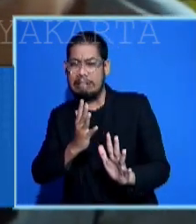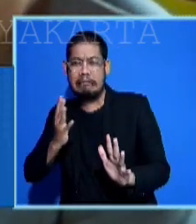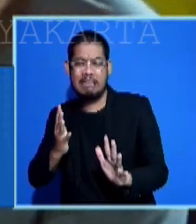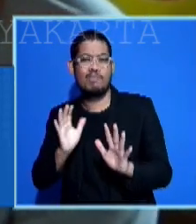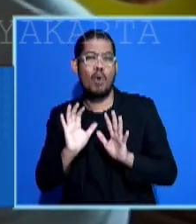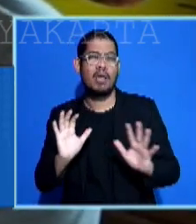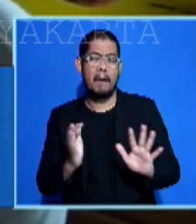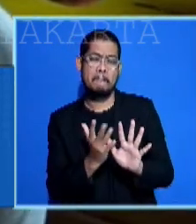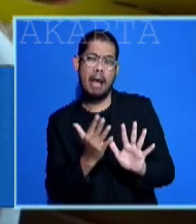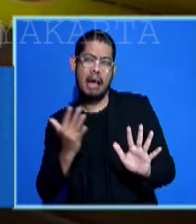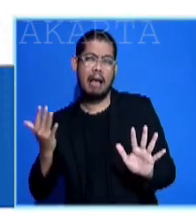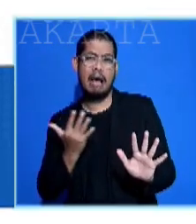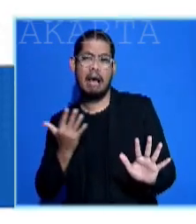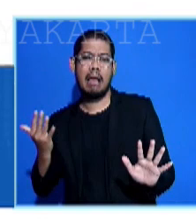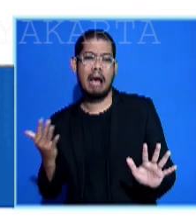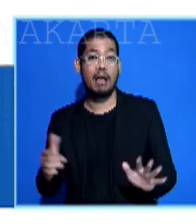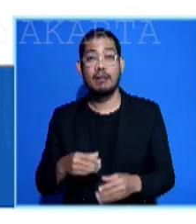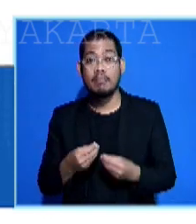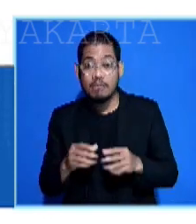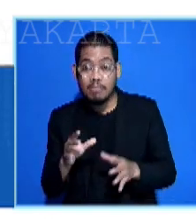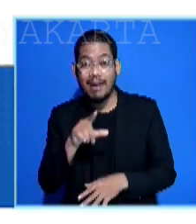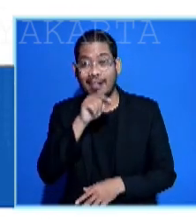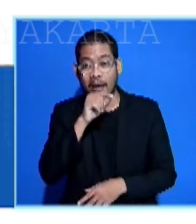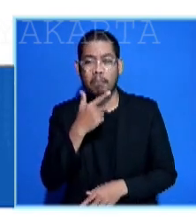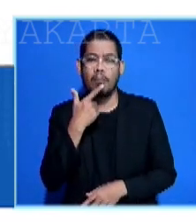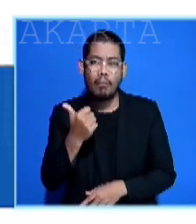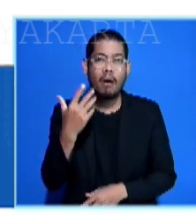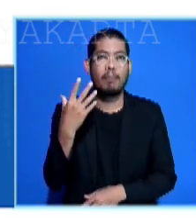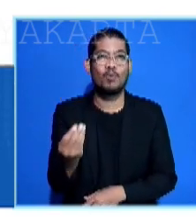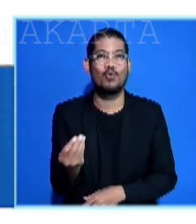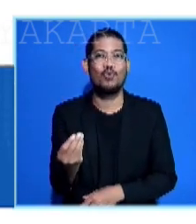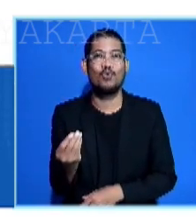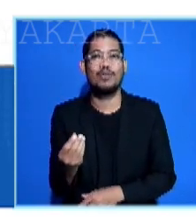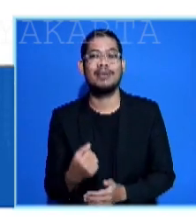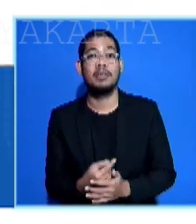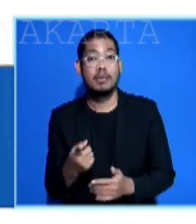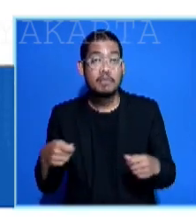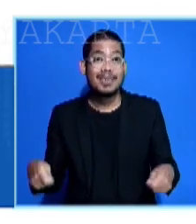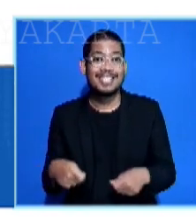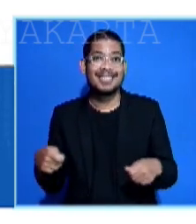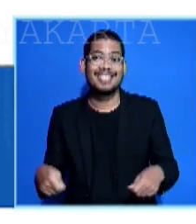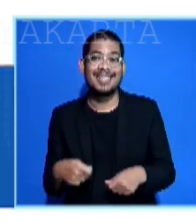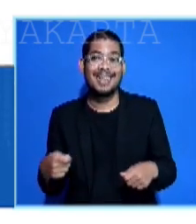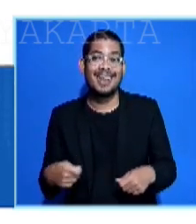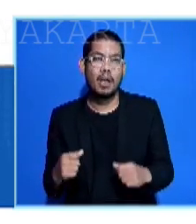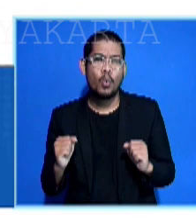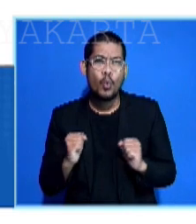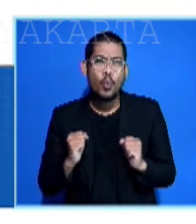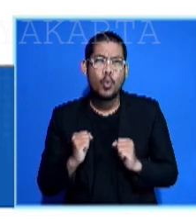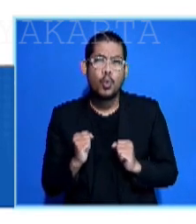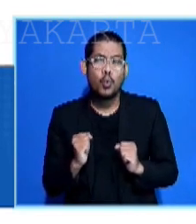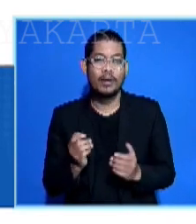gak ngantri coba? Daging ayamnya asli ayam kampung, selalu fresh dan dimasak dadakan. Nah, lihat